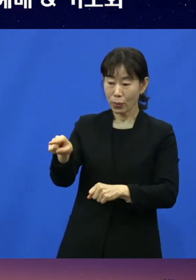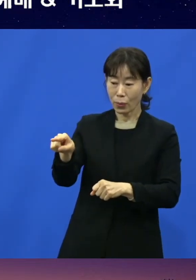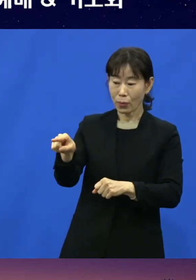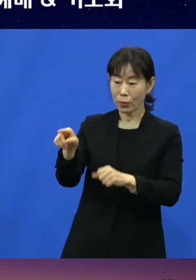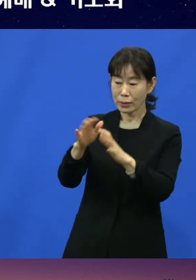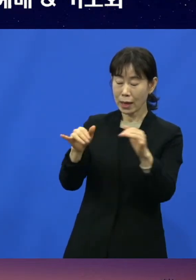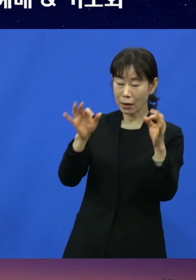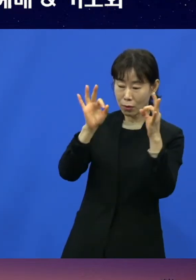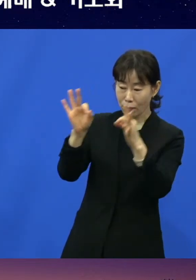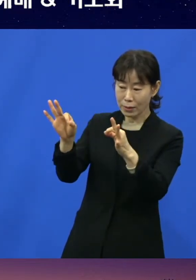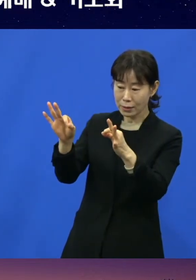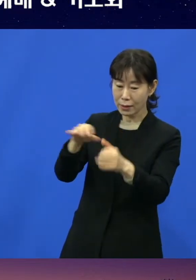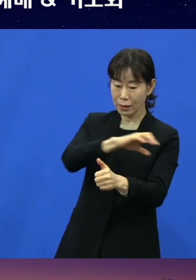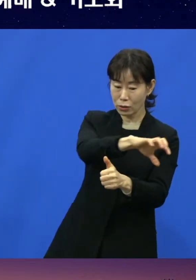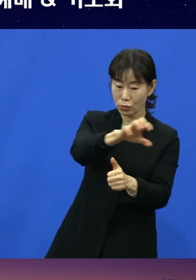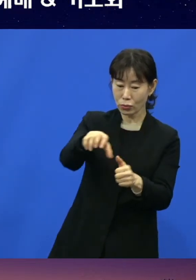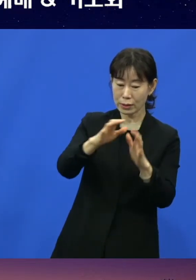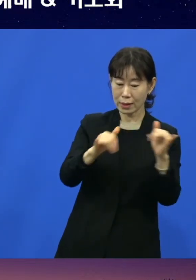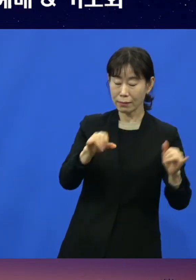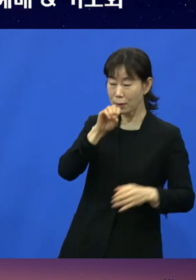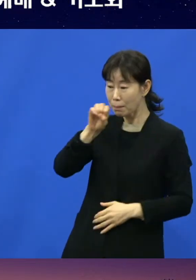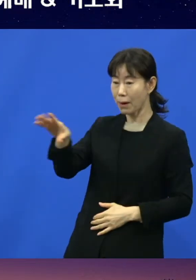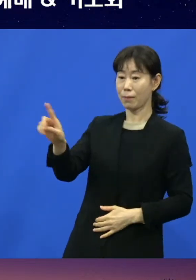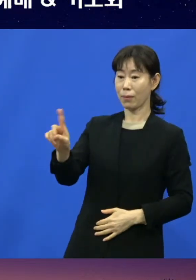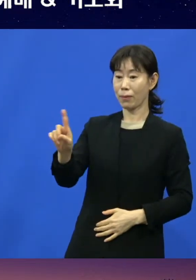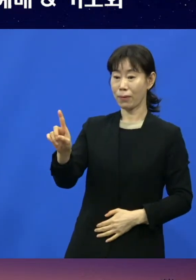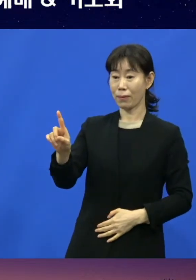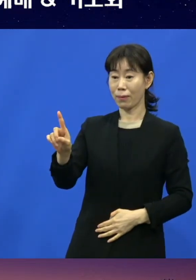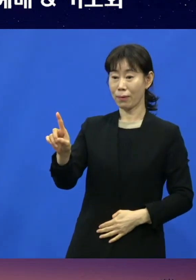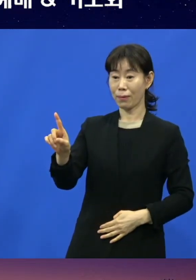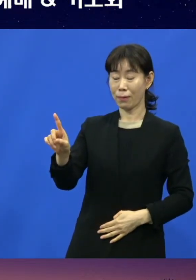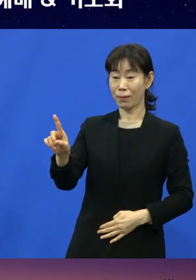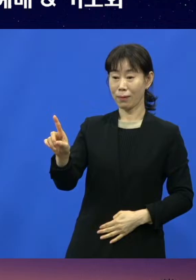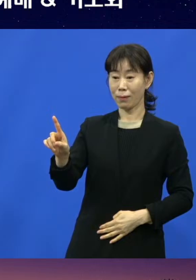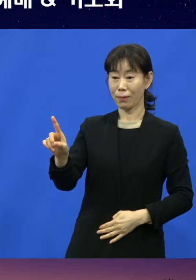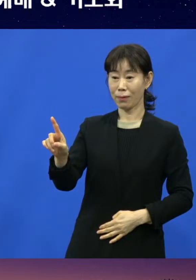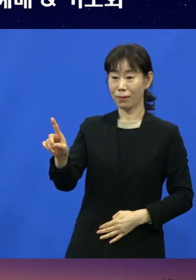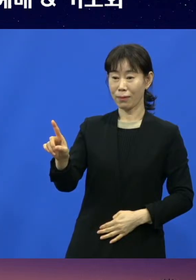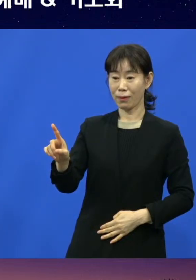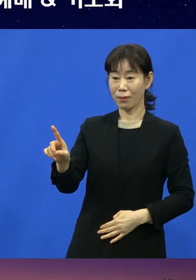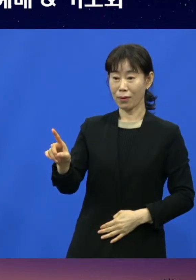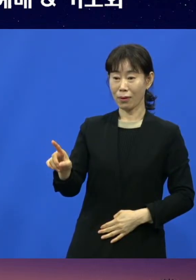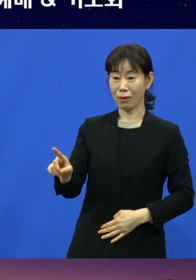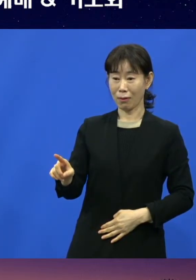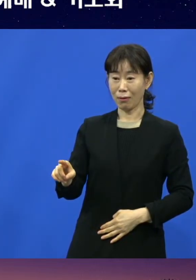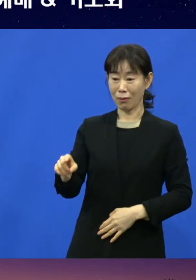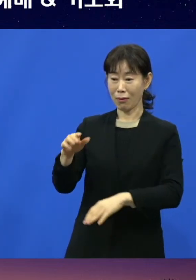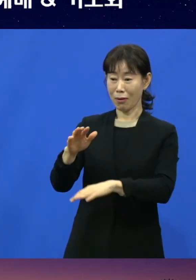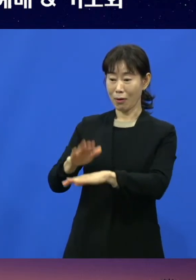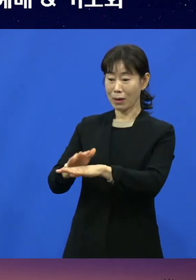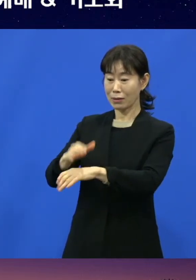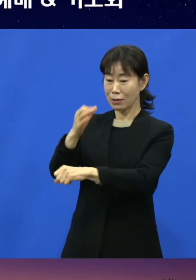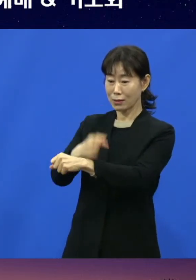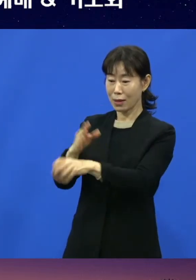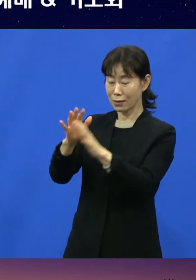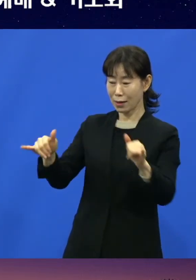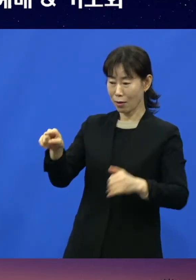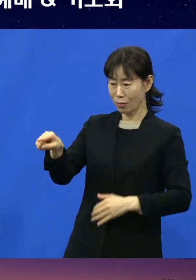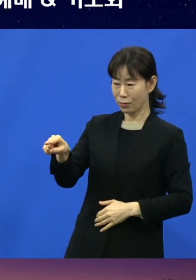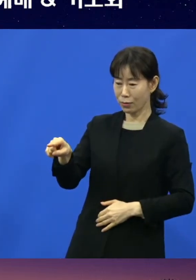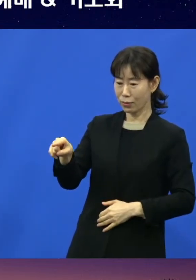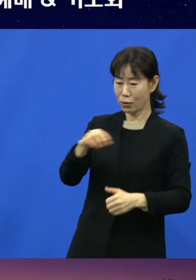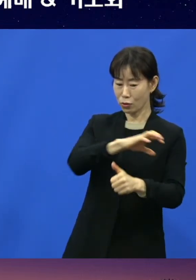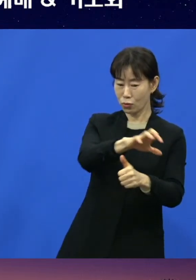했겠습니까? 뭐라고 얘기했겠어요? 자기의 전 재산을 팔아가지고 그 흐름한 밭을